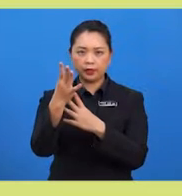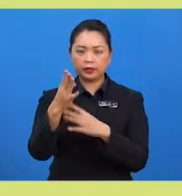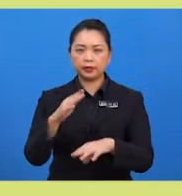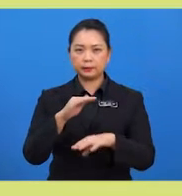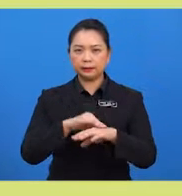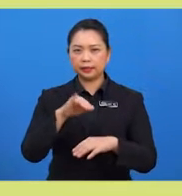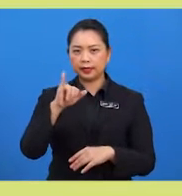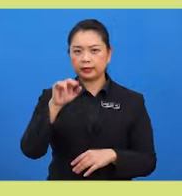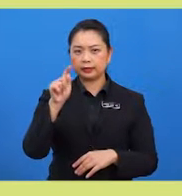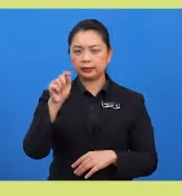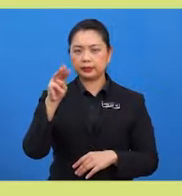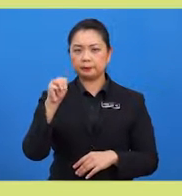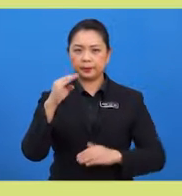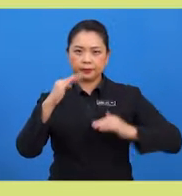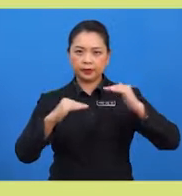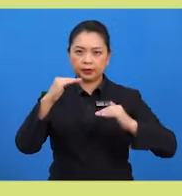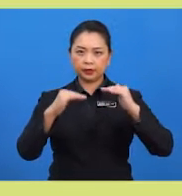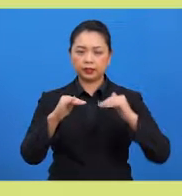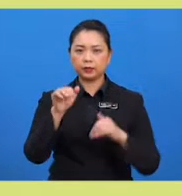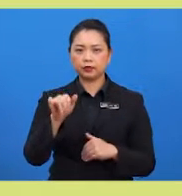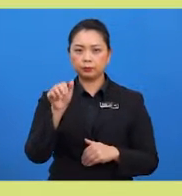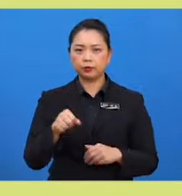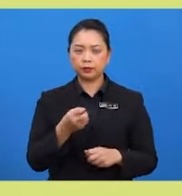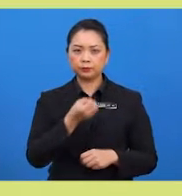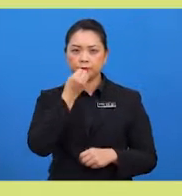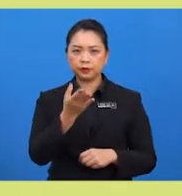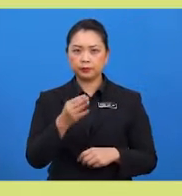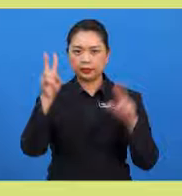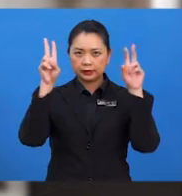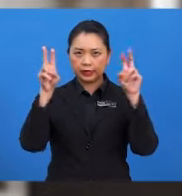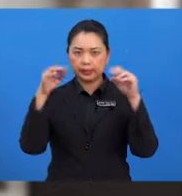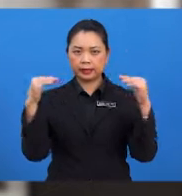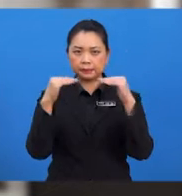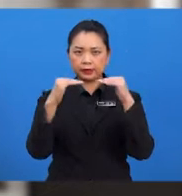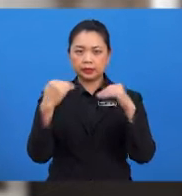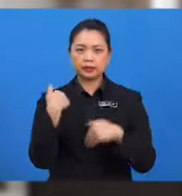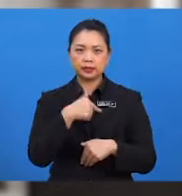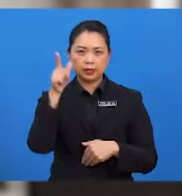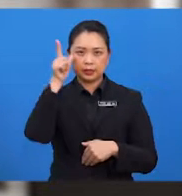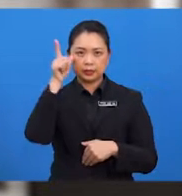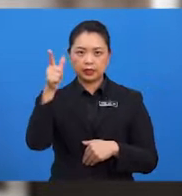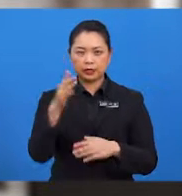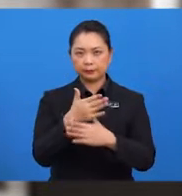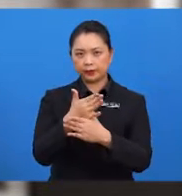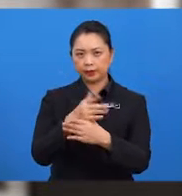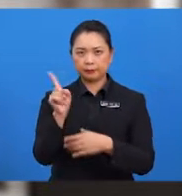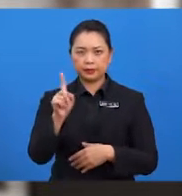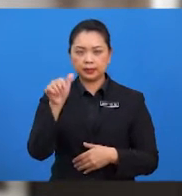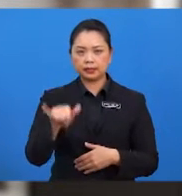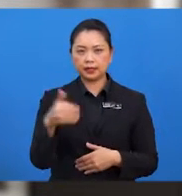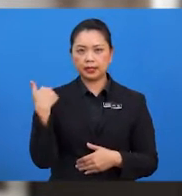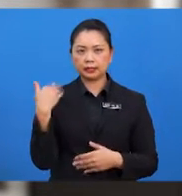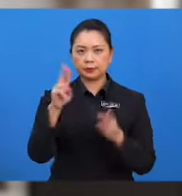dengan item pelarasan yang boleh diiktiraf pada tarikh imbangan. Kita lihat komponen yang mana